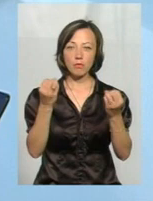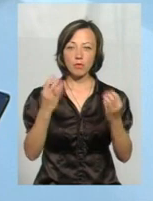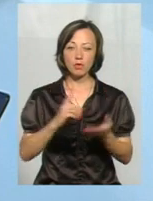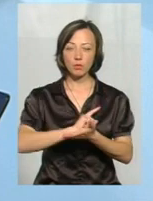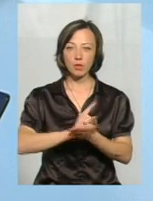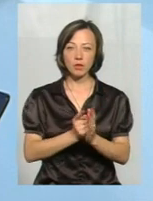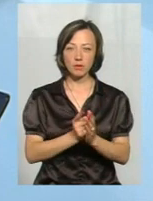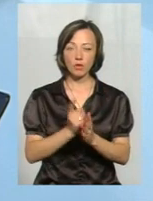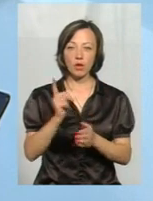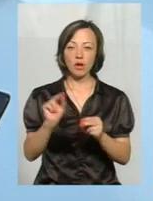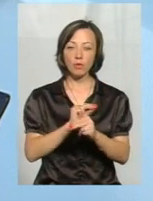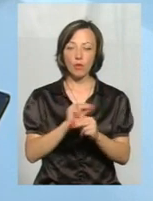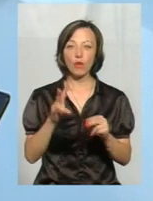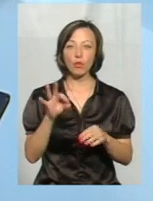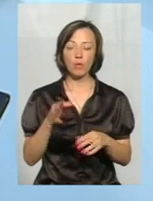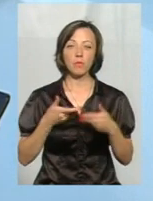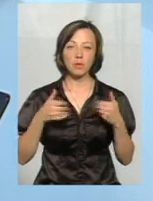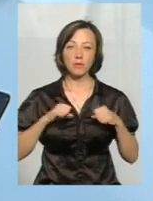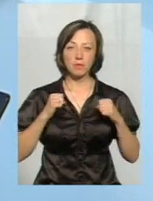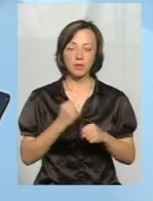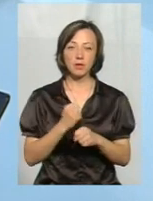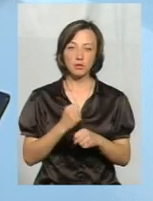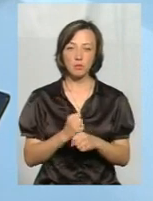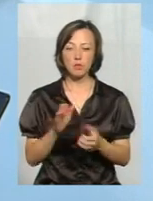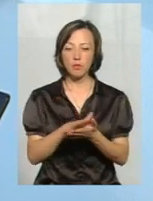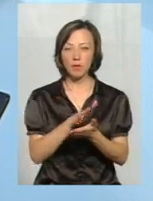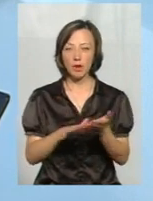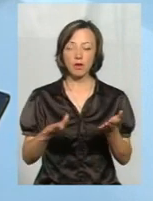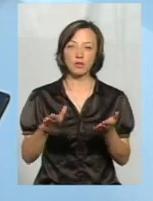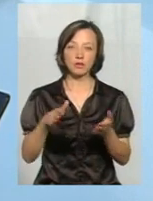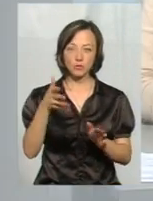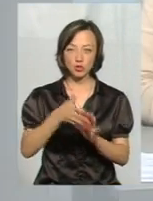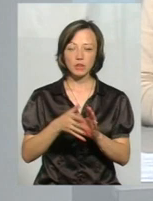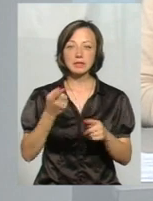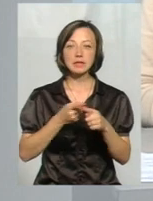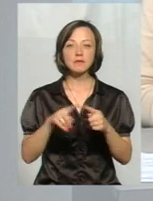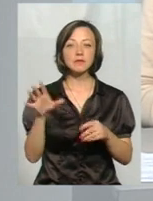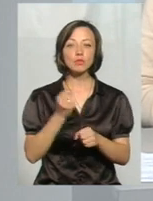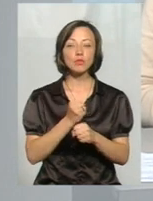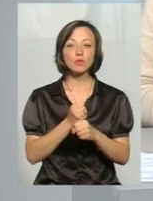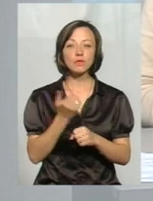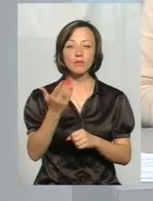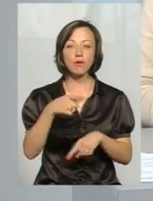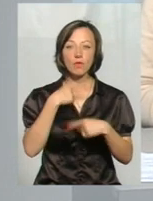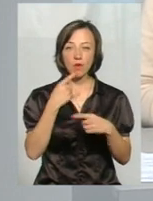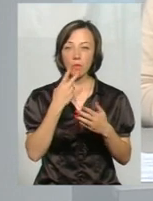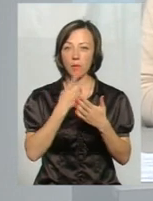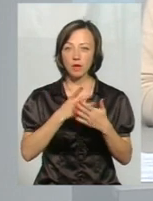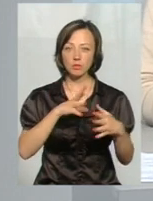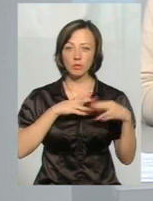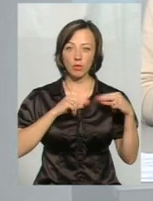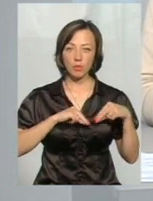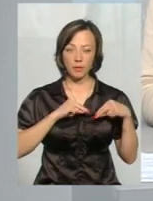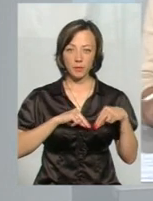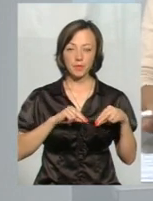оперативно її ліквідувати. Але ми над цим працюємо, промиваємо, прочищаємо. Ці роботи, про які ви зараз говорите, бачила моя колега